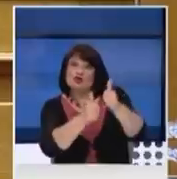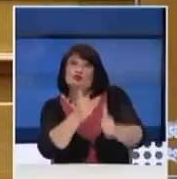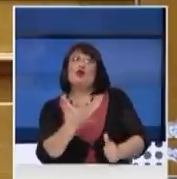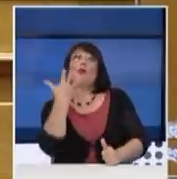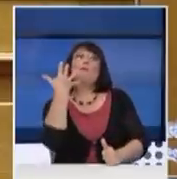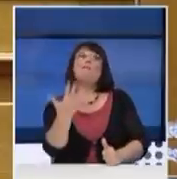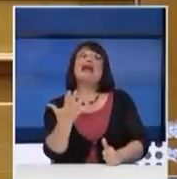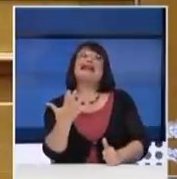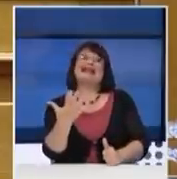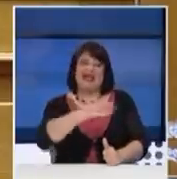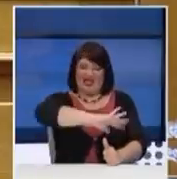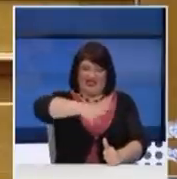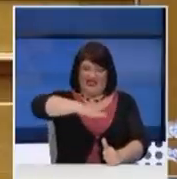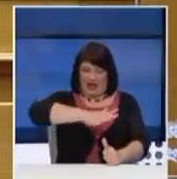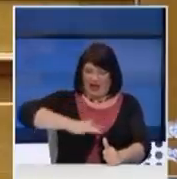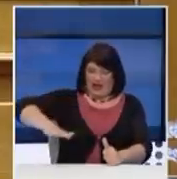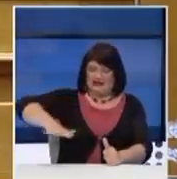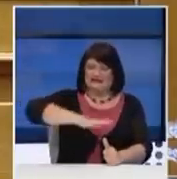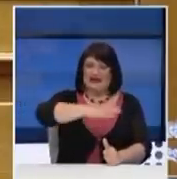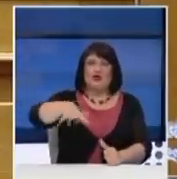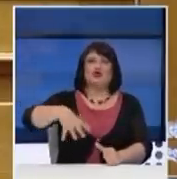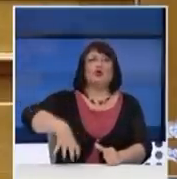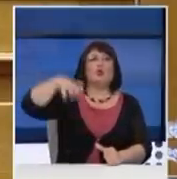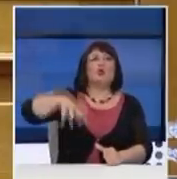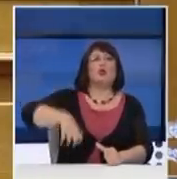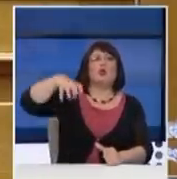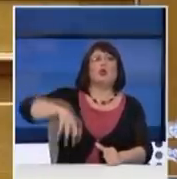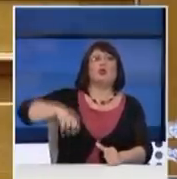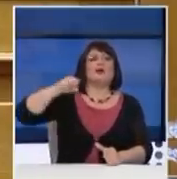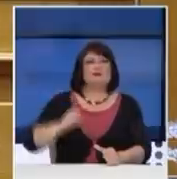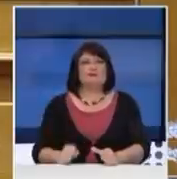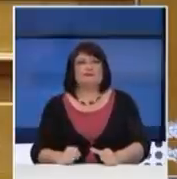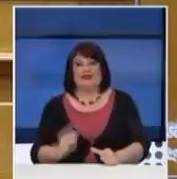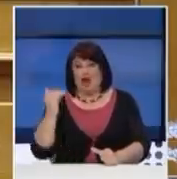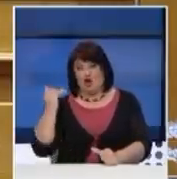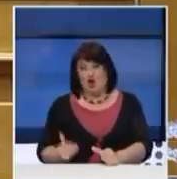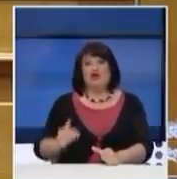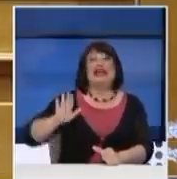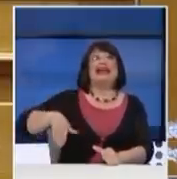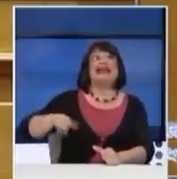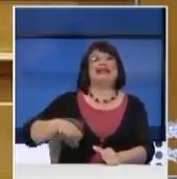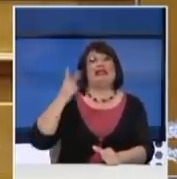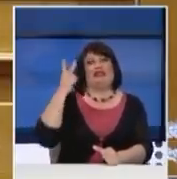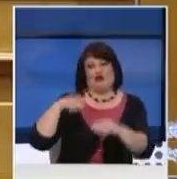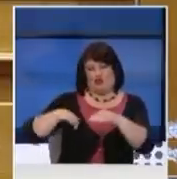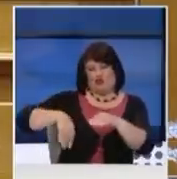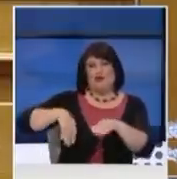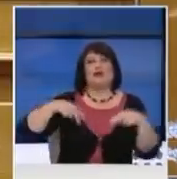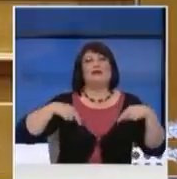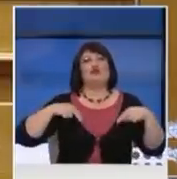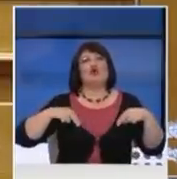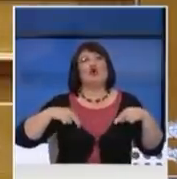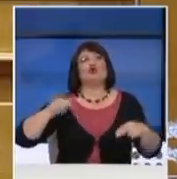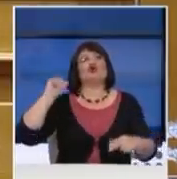5 θαλάσσια οικόπεδα με πιθανολογούμενα κοιτάσματα. 2 εκ των οποίων νοτίως της Κρήτης. Η απάντηση του Υπουργού